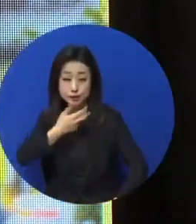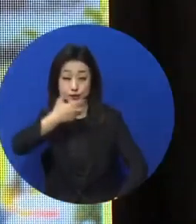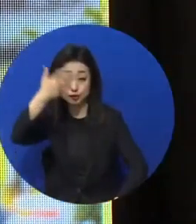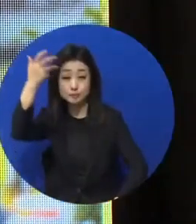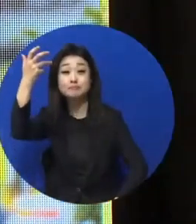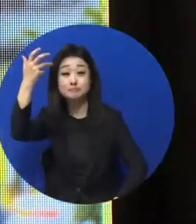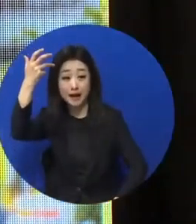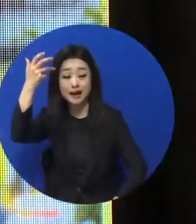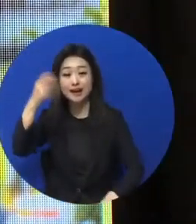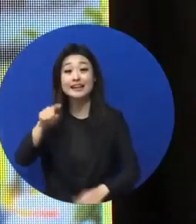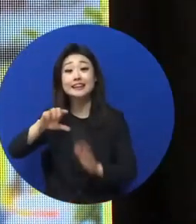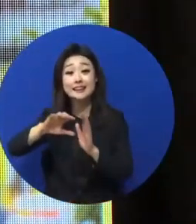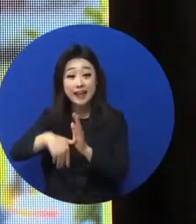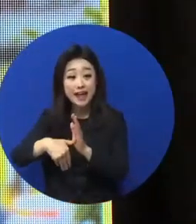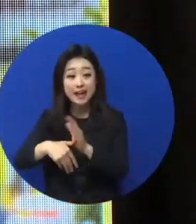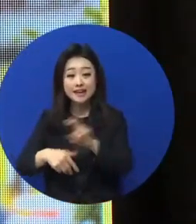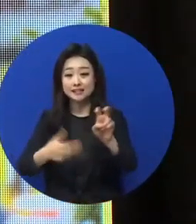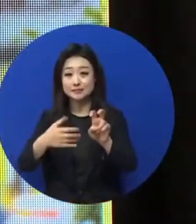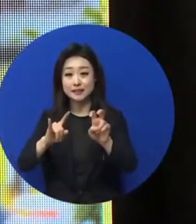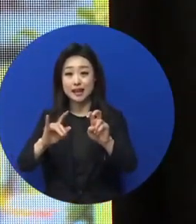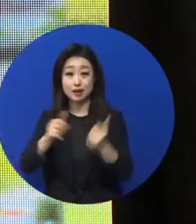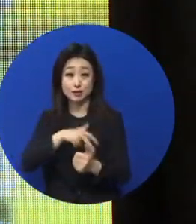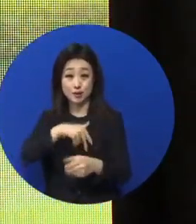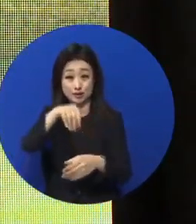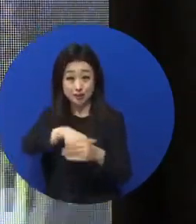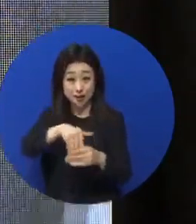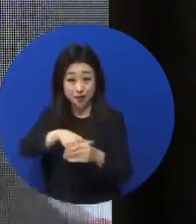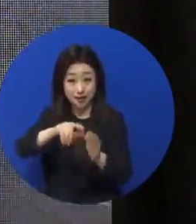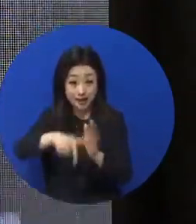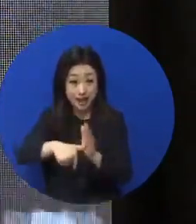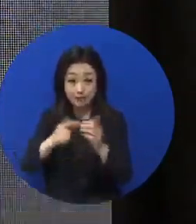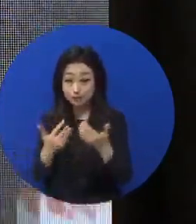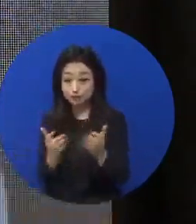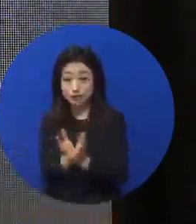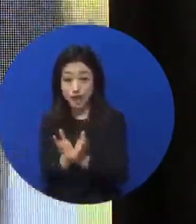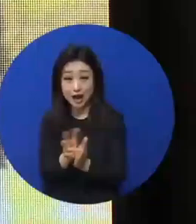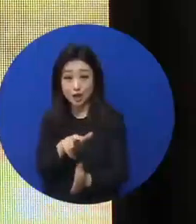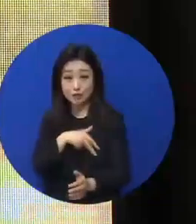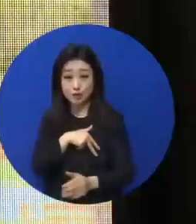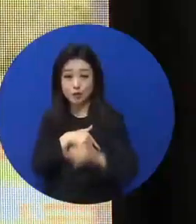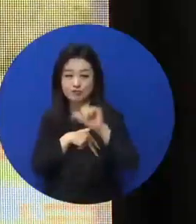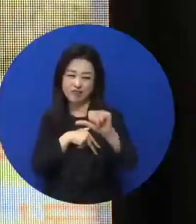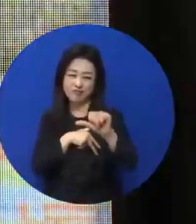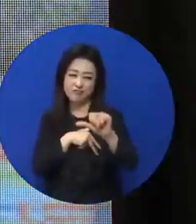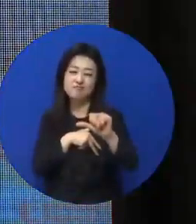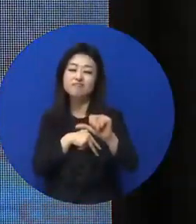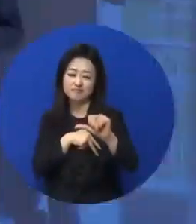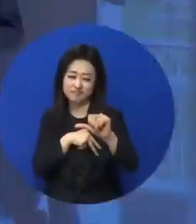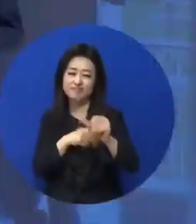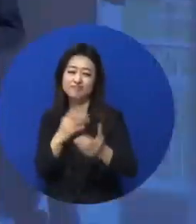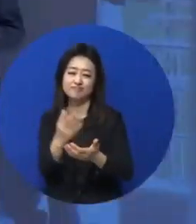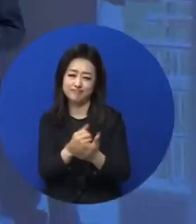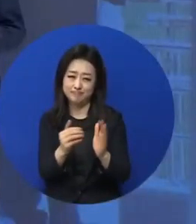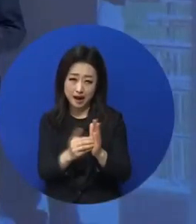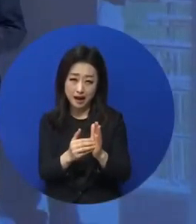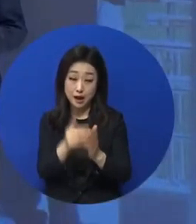같은 해 20대 총선에서 부산에서 민주당은 5석을 차지하는 약진을 했습니다. 그